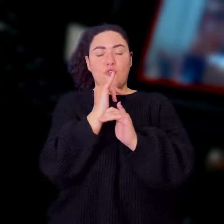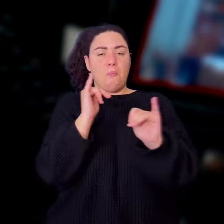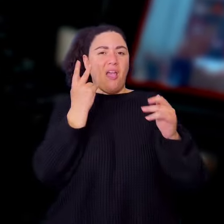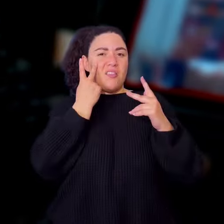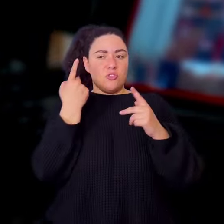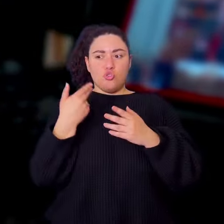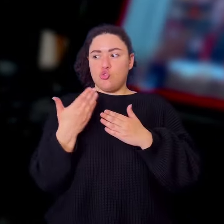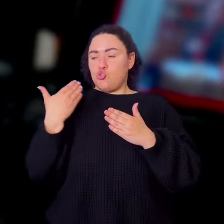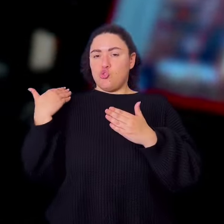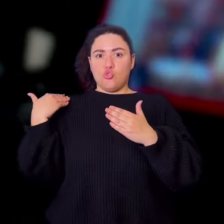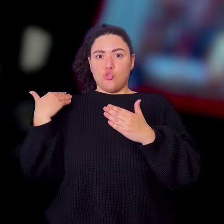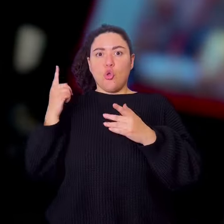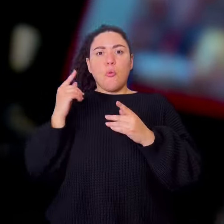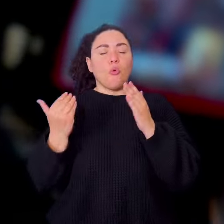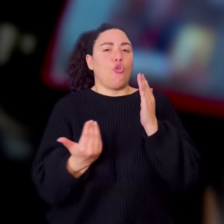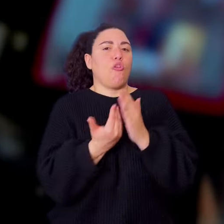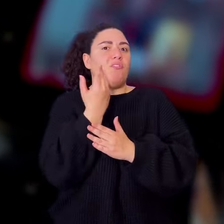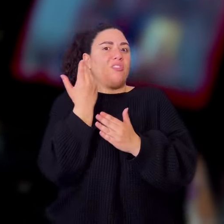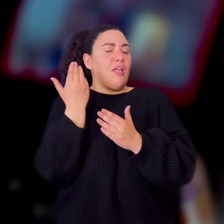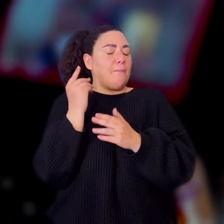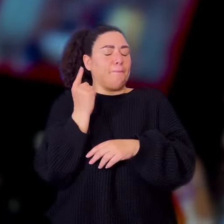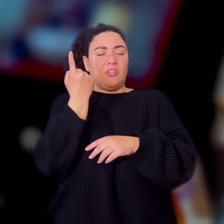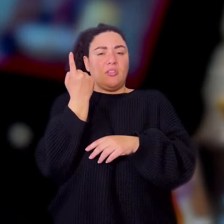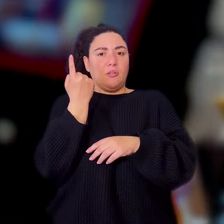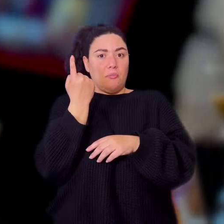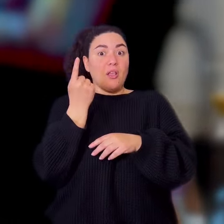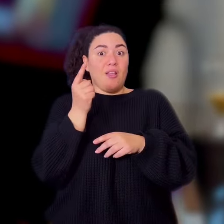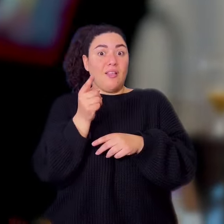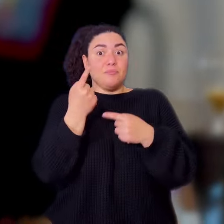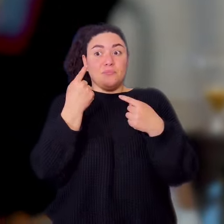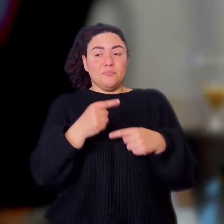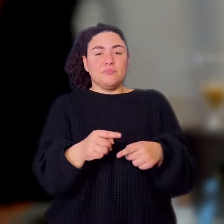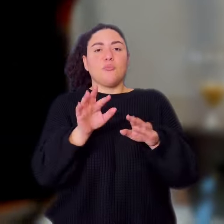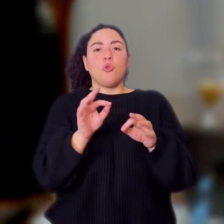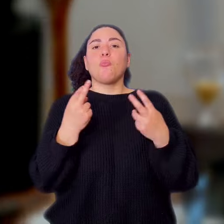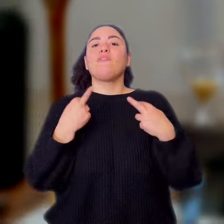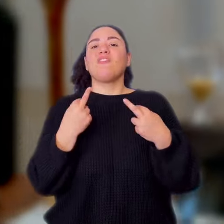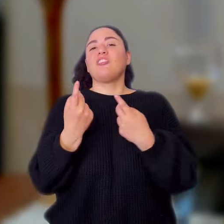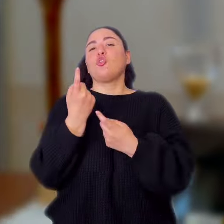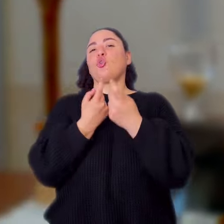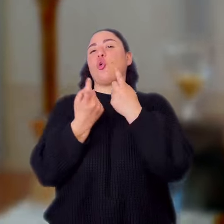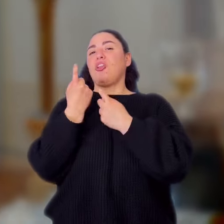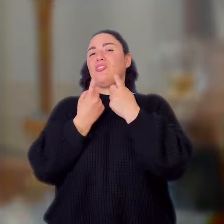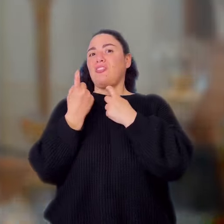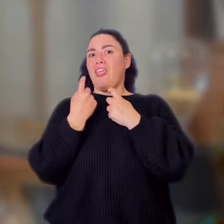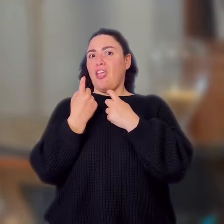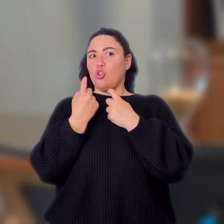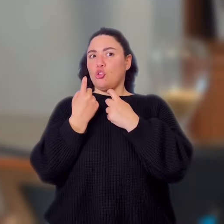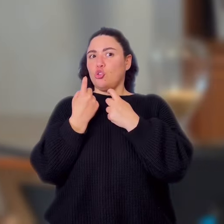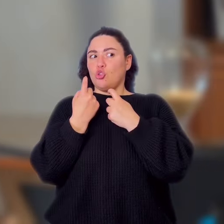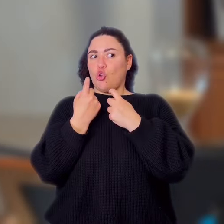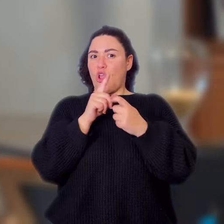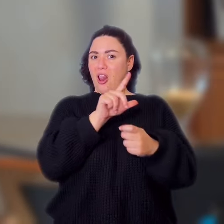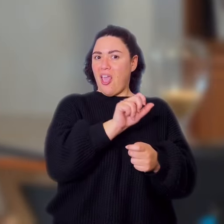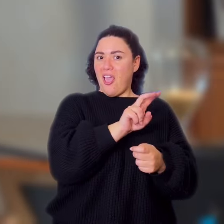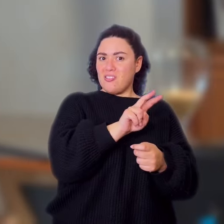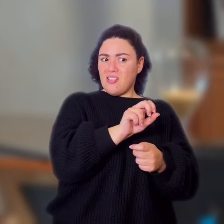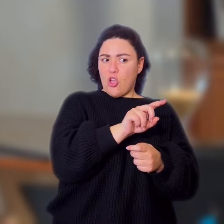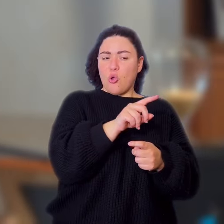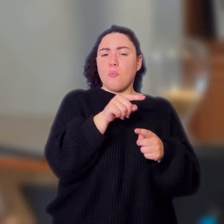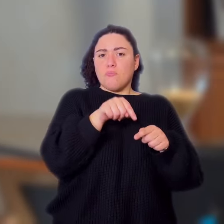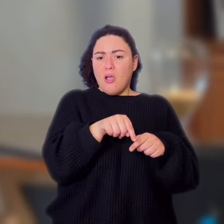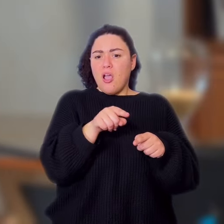nuovo C'è una novità perché Lazzaro Evidentemente è ritornato in vita ma è poi anche lui